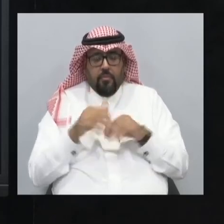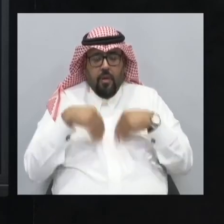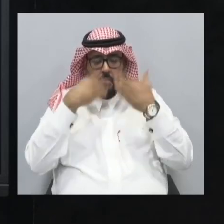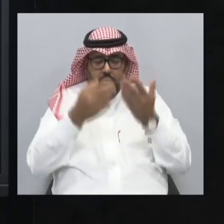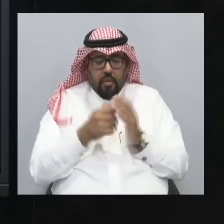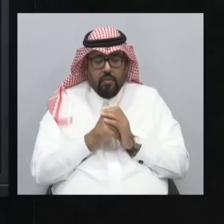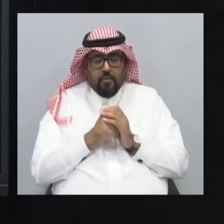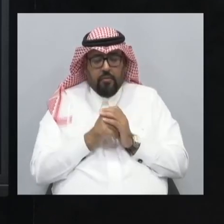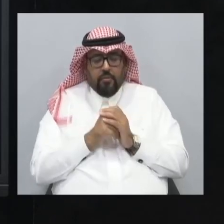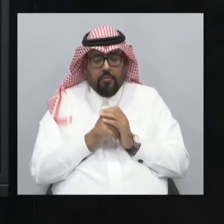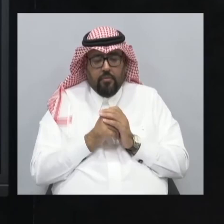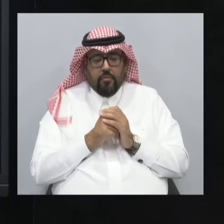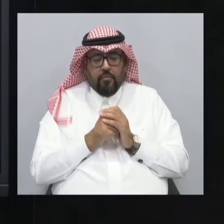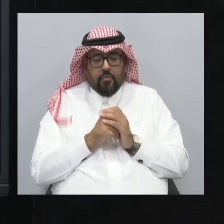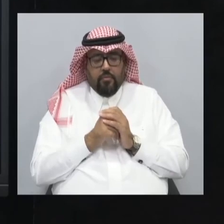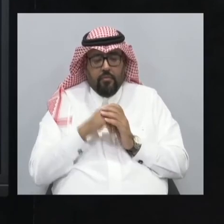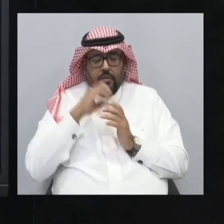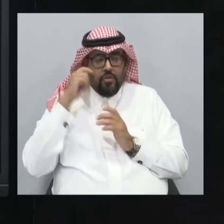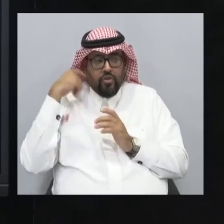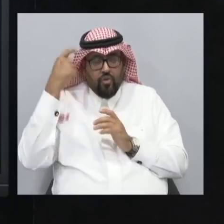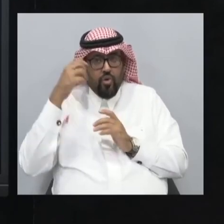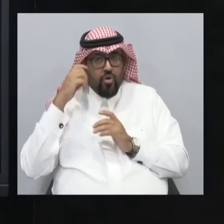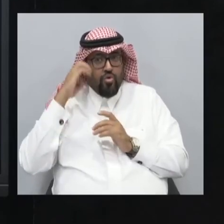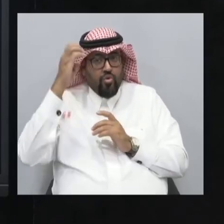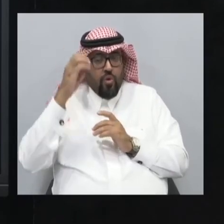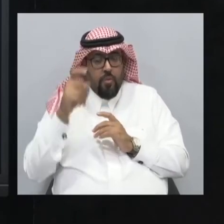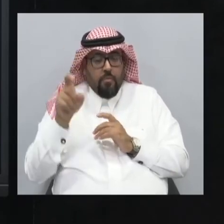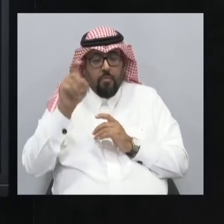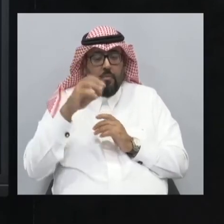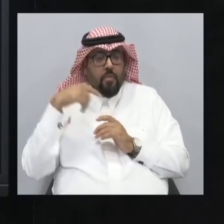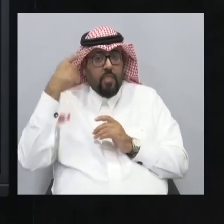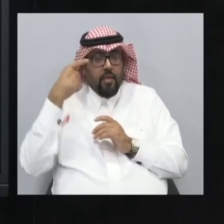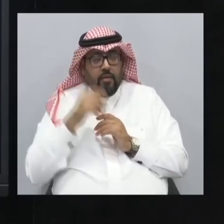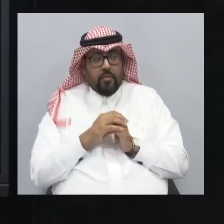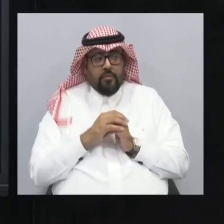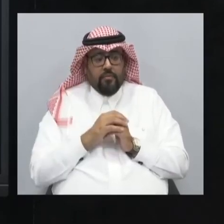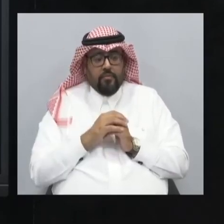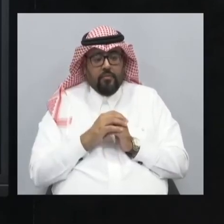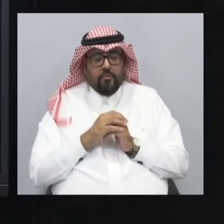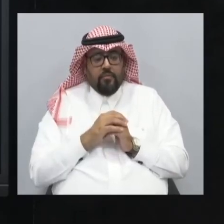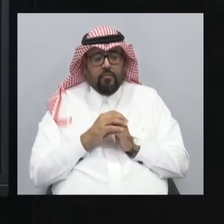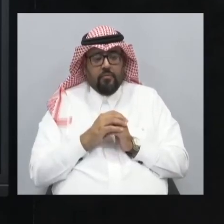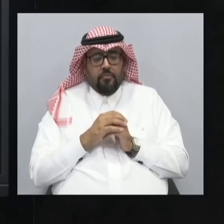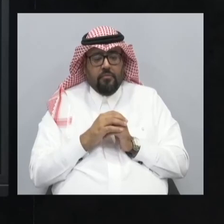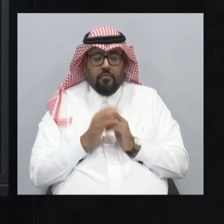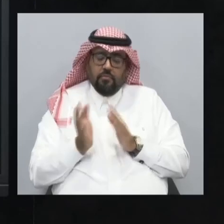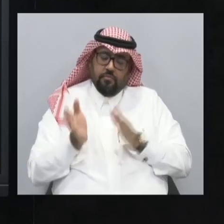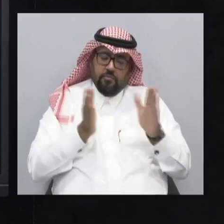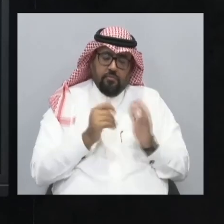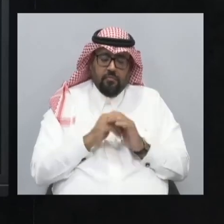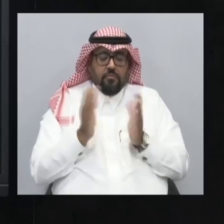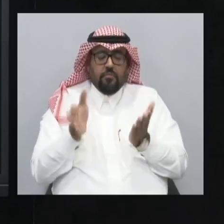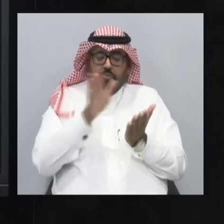ذاكرتك، تأتي بالإجابة من ذاكرتك. جميل، بعد ذلك